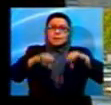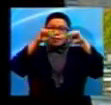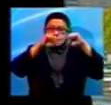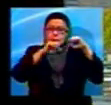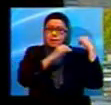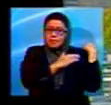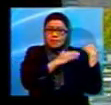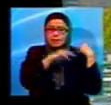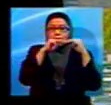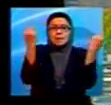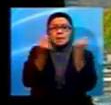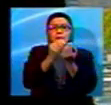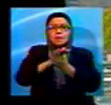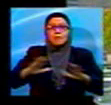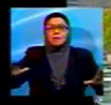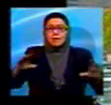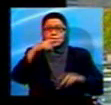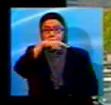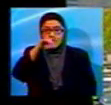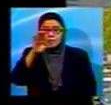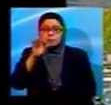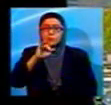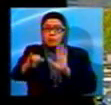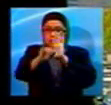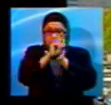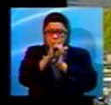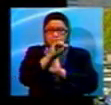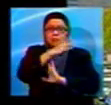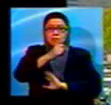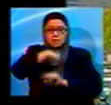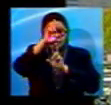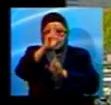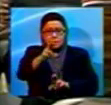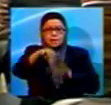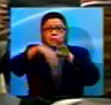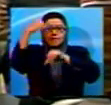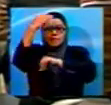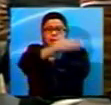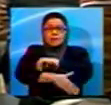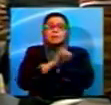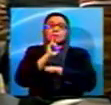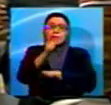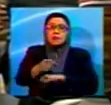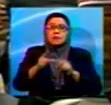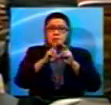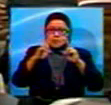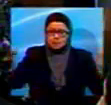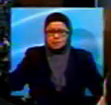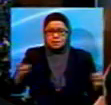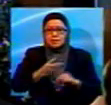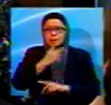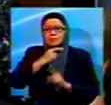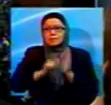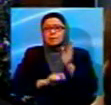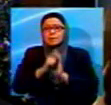antarabangsa sentiasa dipandan tinggi dan semangat inilah yang perlu ada bagi kita rakyat Malaysia Datuk Seri Hanifah akan menghadiri sidang negara